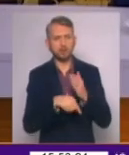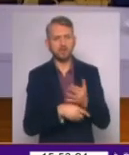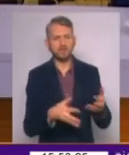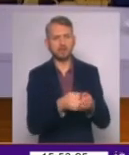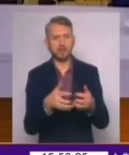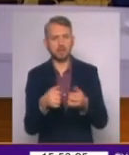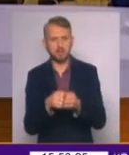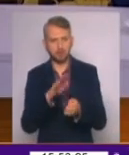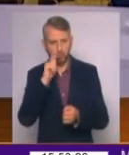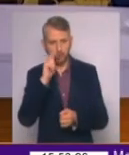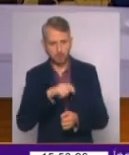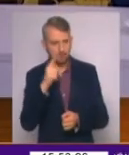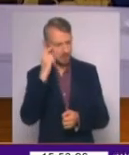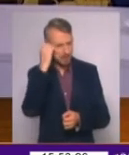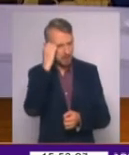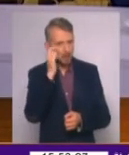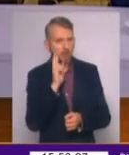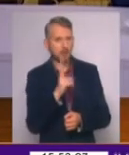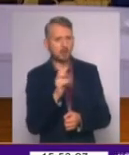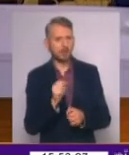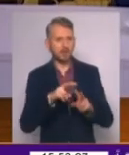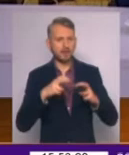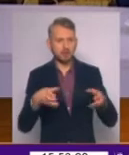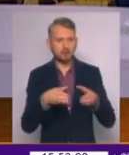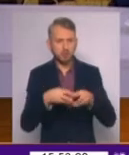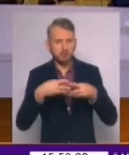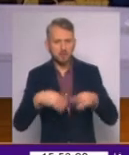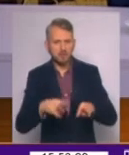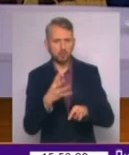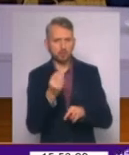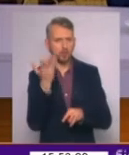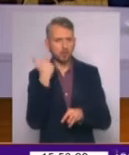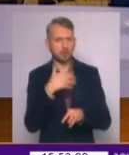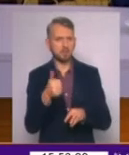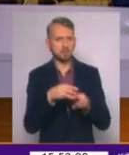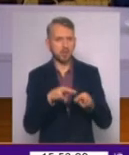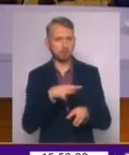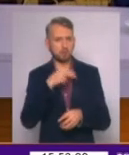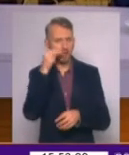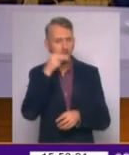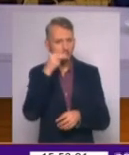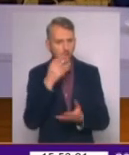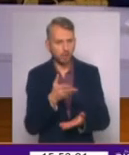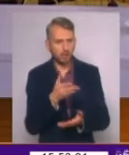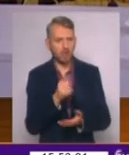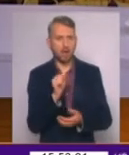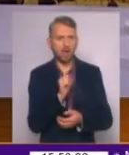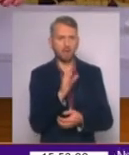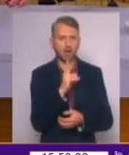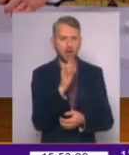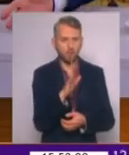затриманнях в Україні. Пам'ятаєте, як навіть на засіданні Кабінету міністрів ще, коли прем'єром був Яценюк, Арсен Аваков,